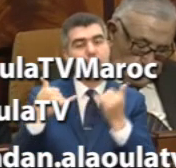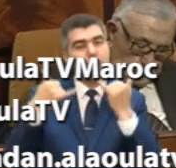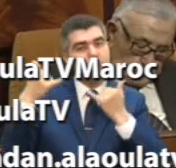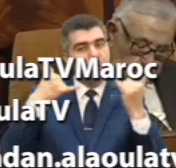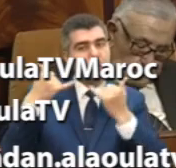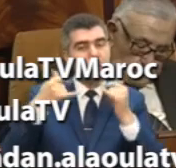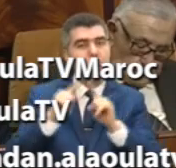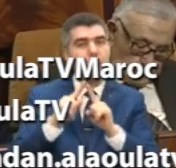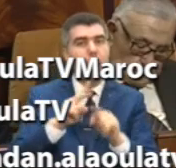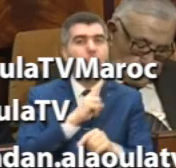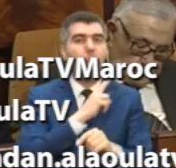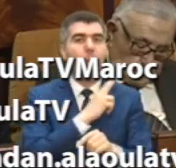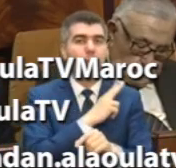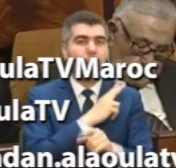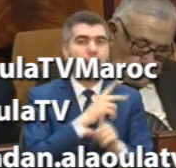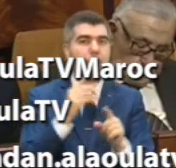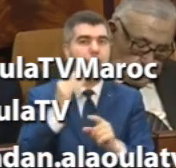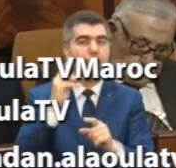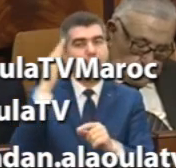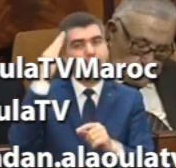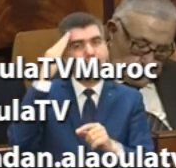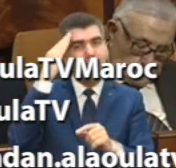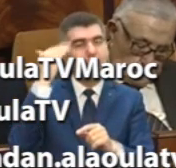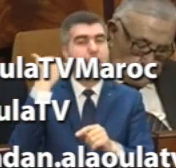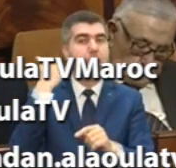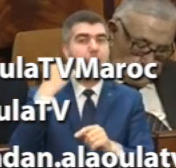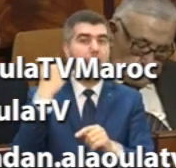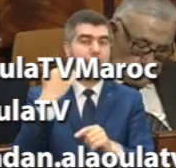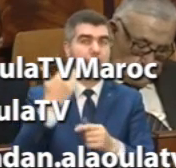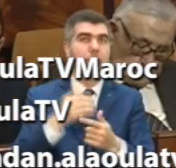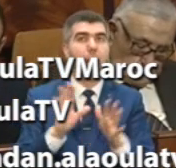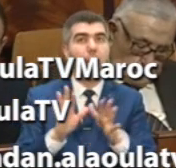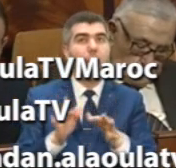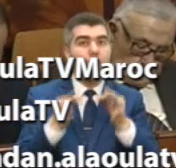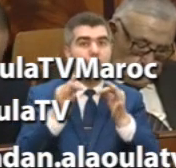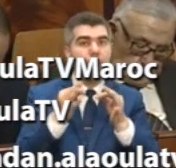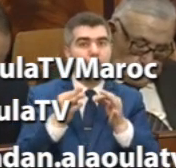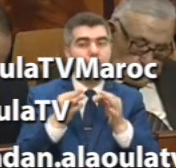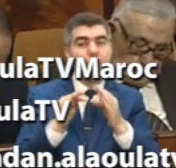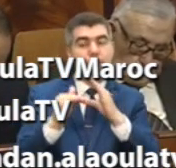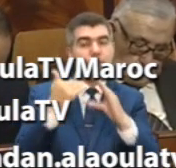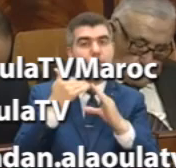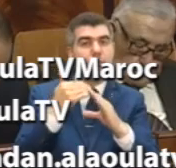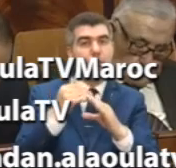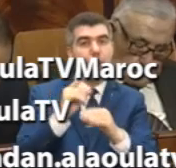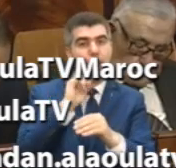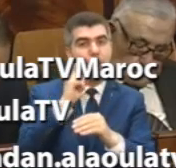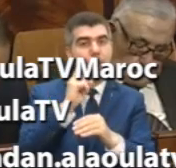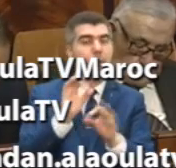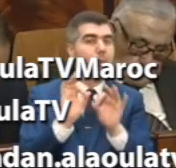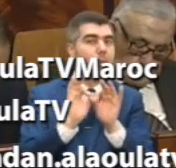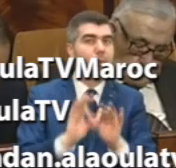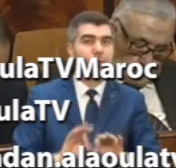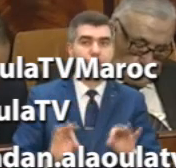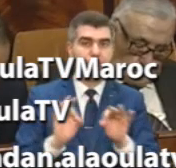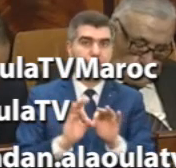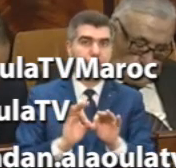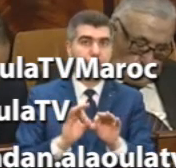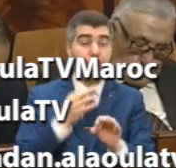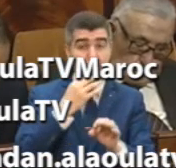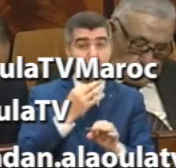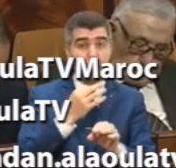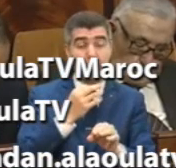متعاقدين تابعين لجهات فاس مكناس وبالخصوص في إقليم بولمان، لا زالوا لم يتوصلوا بالمستحقات ديالهم. المرجو السيد